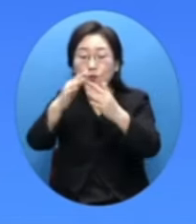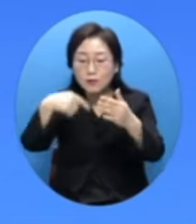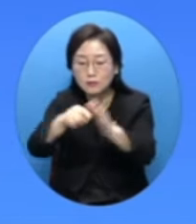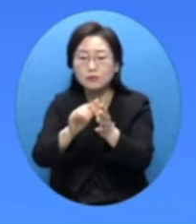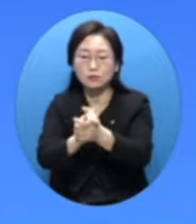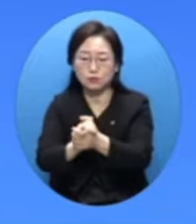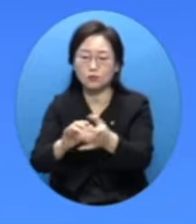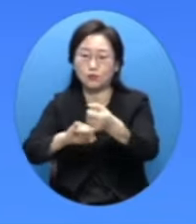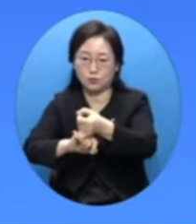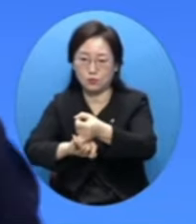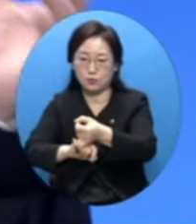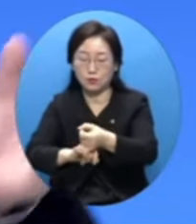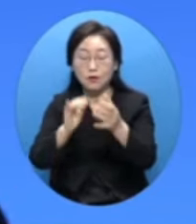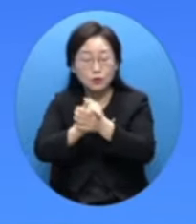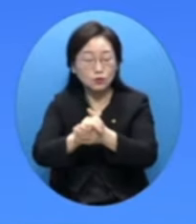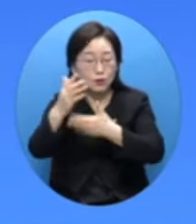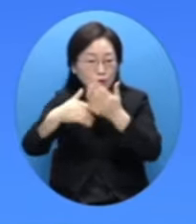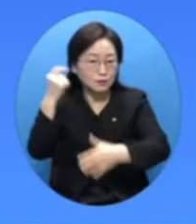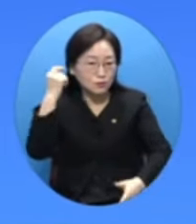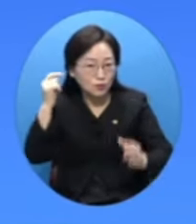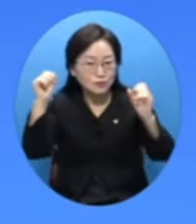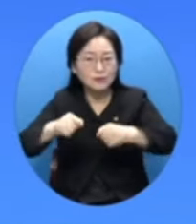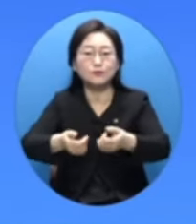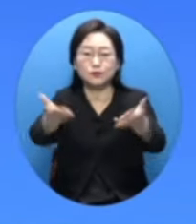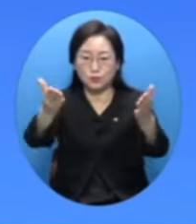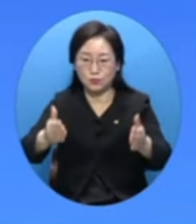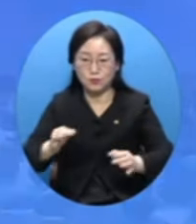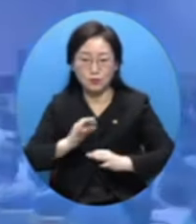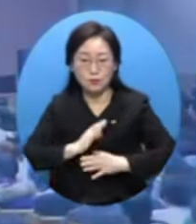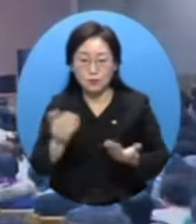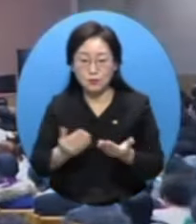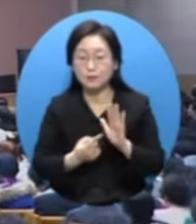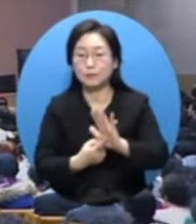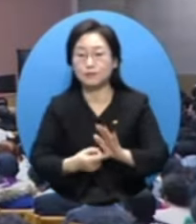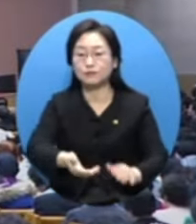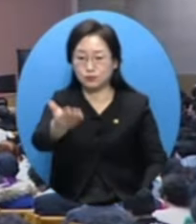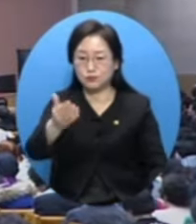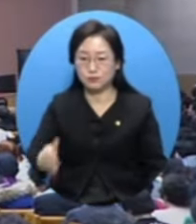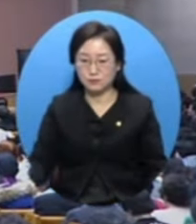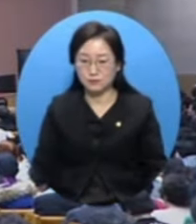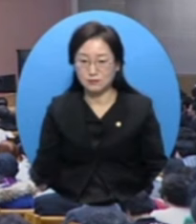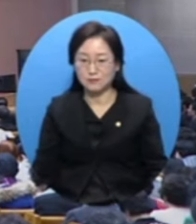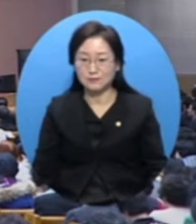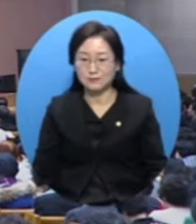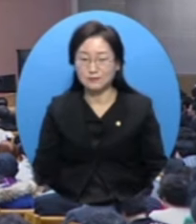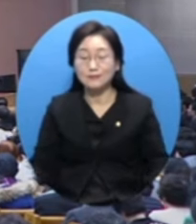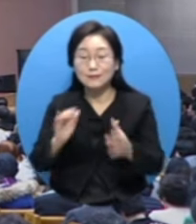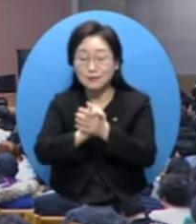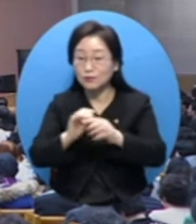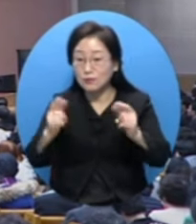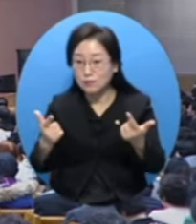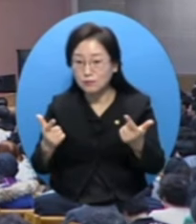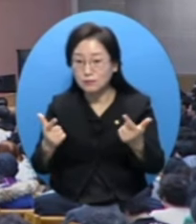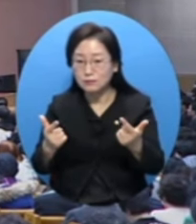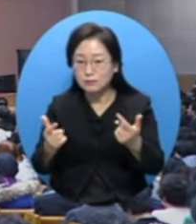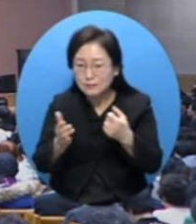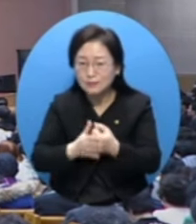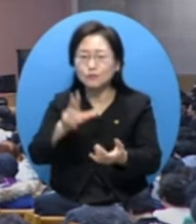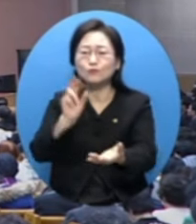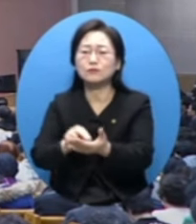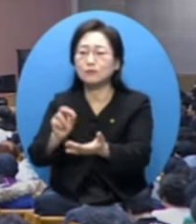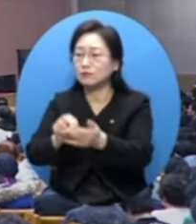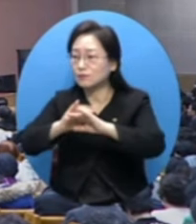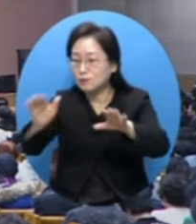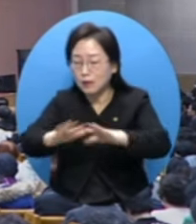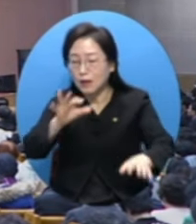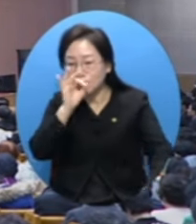되는 것입니다. 기도할 때 하나님이 들으시고 응답하십니다. 놀라운 일을 베풀어 주시는 것입니다. 기도하지 않기 때문에 우리가 문제를